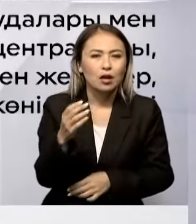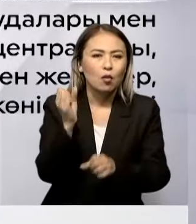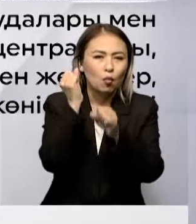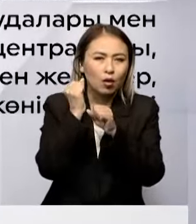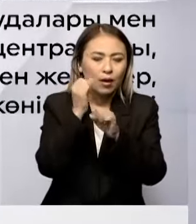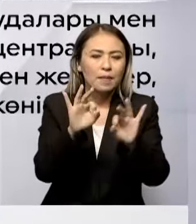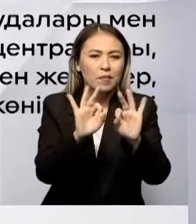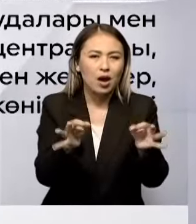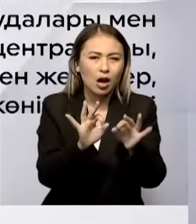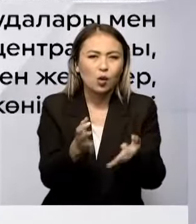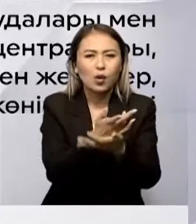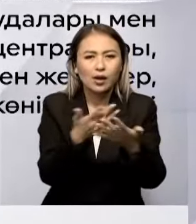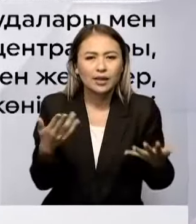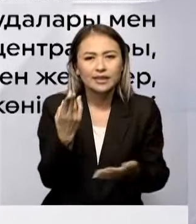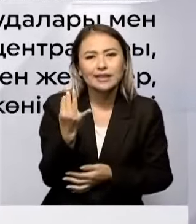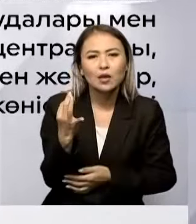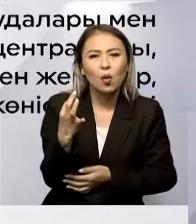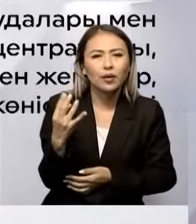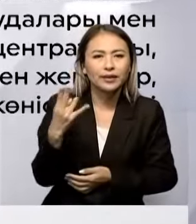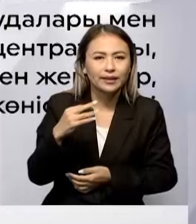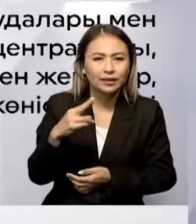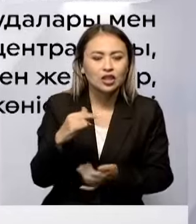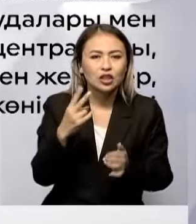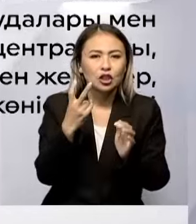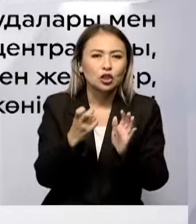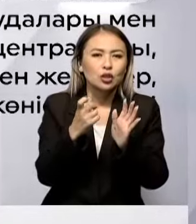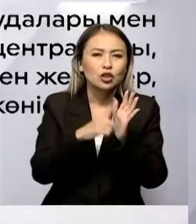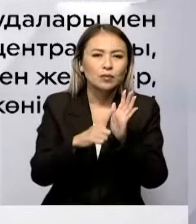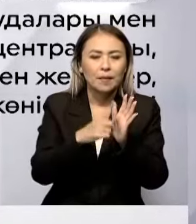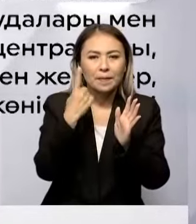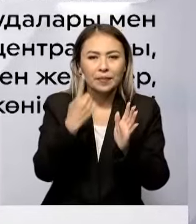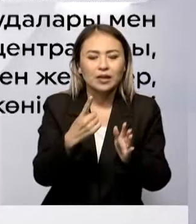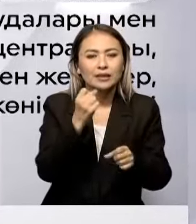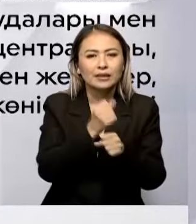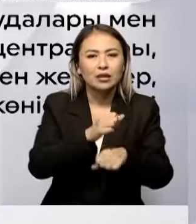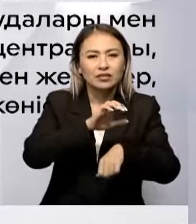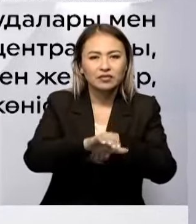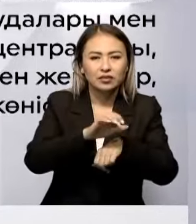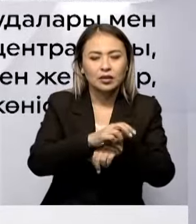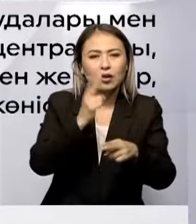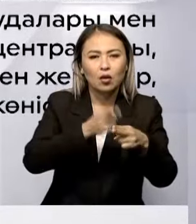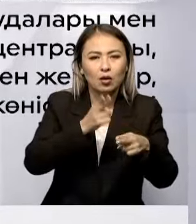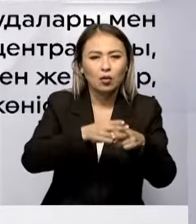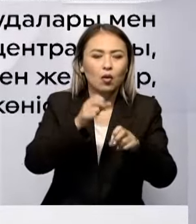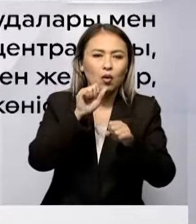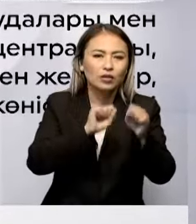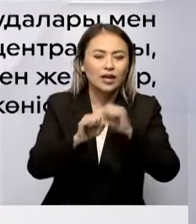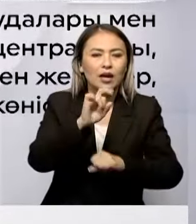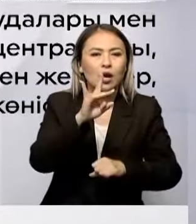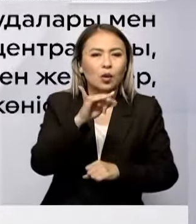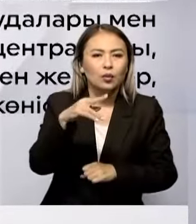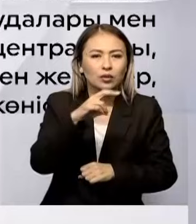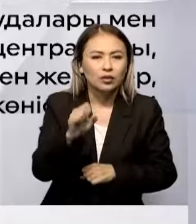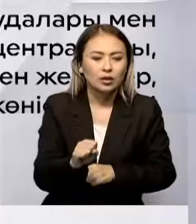арпа, макарон өнімдері және цианид. Тәжігелінен былтыр 271 миллион долларға импорт жасалды. Ол мыс, қорғасын және цинк рудалары